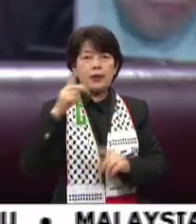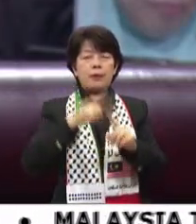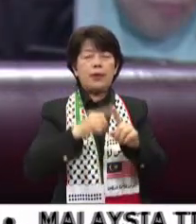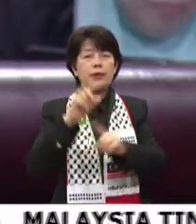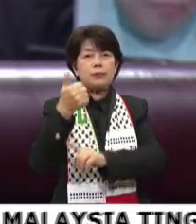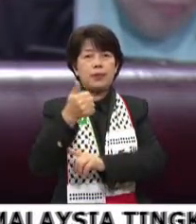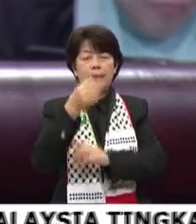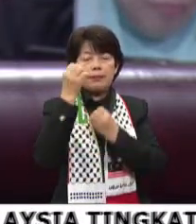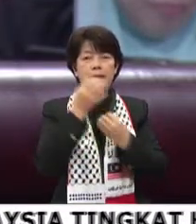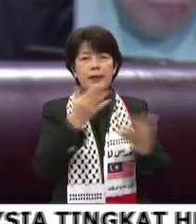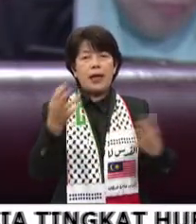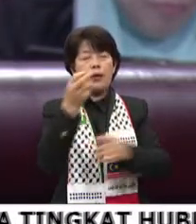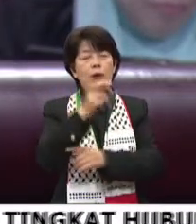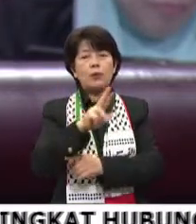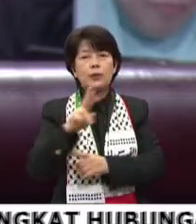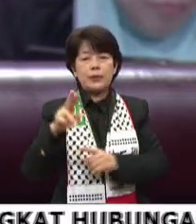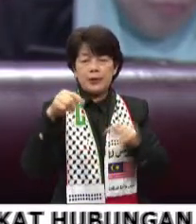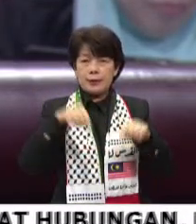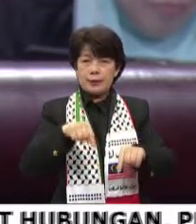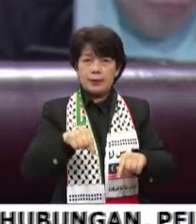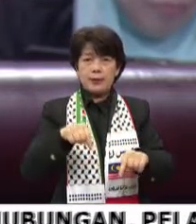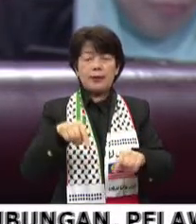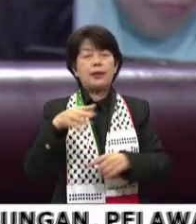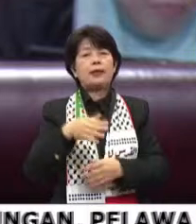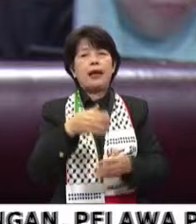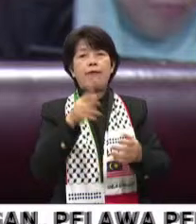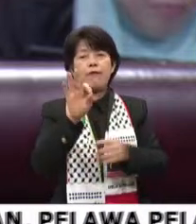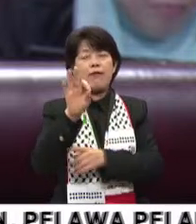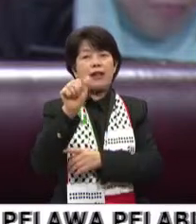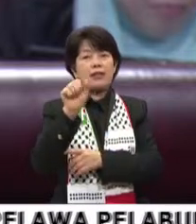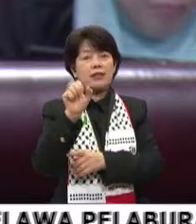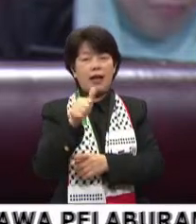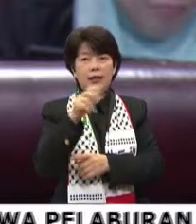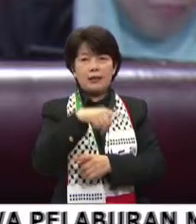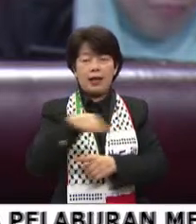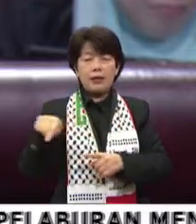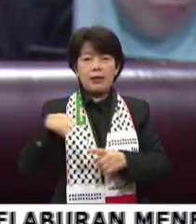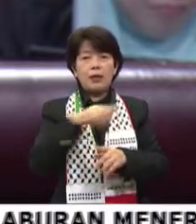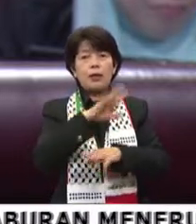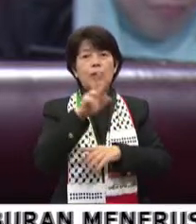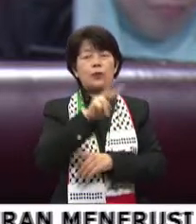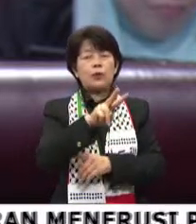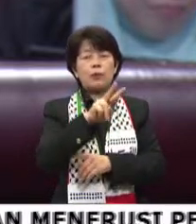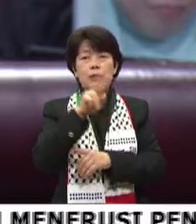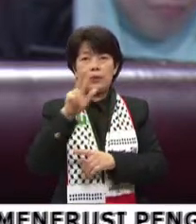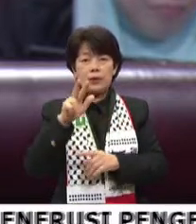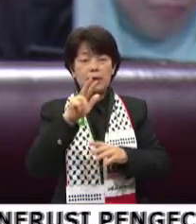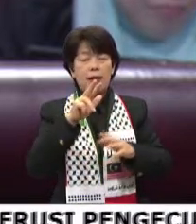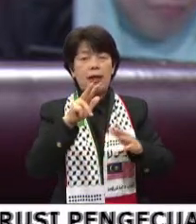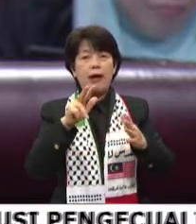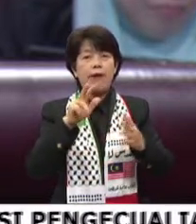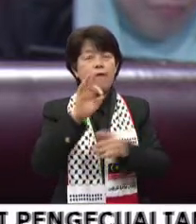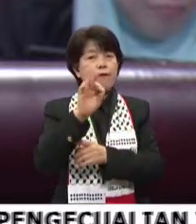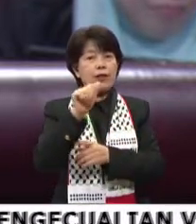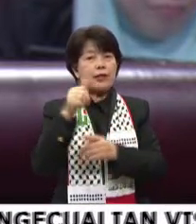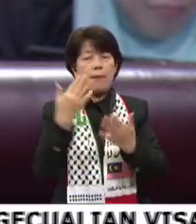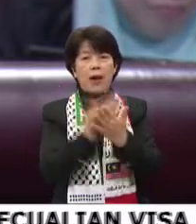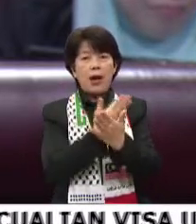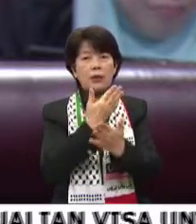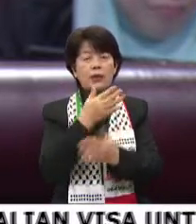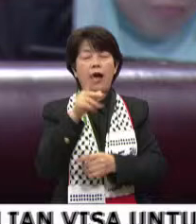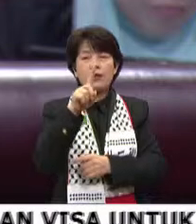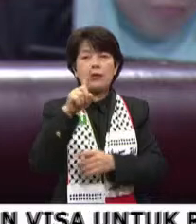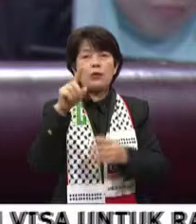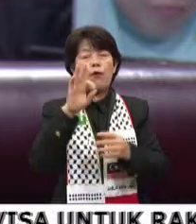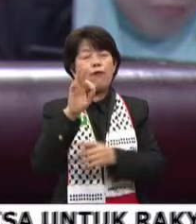pindaan di bawah Rang undang-undang ini melibatkan 36 fasal yang merangkumi 30 fasal pindaan lima fasal baharu dan satu